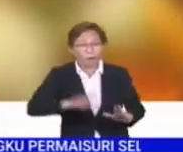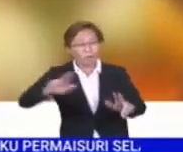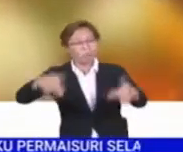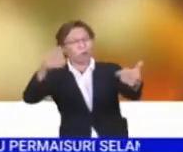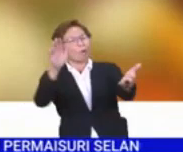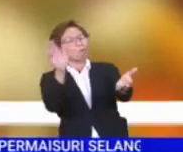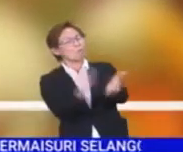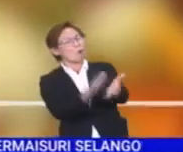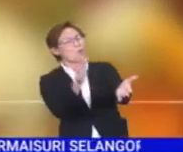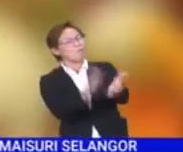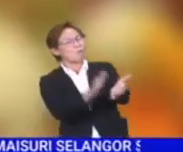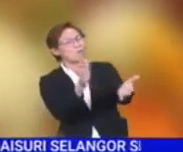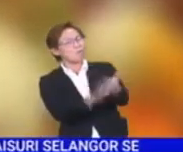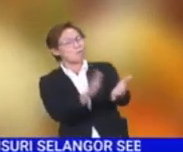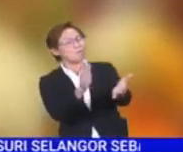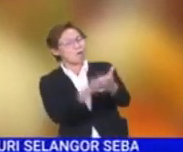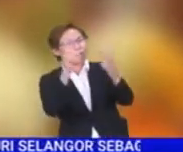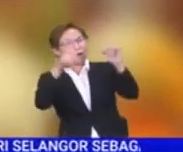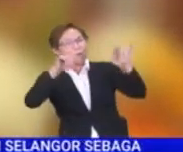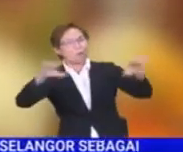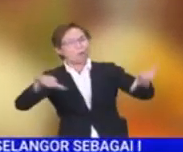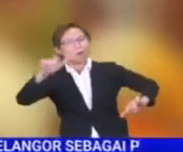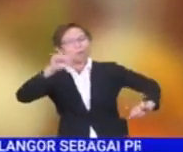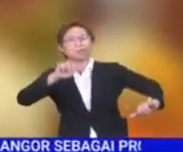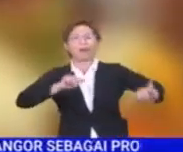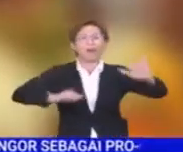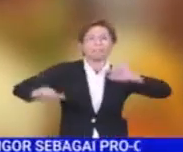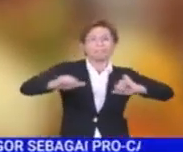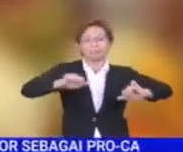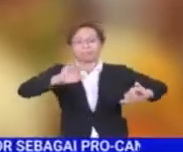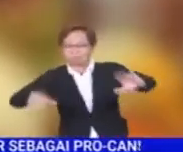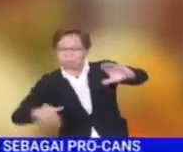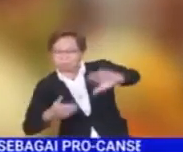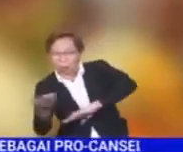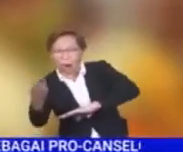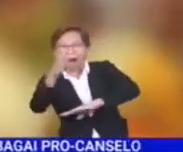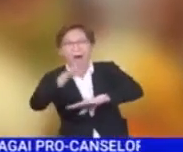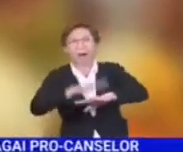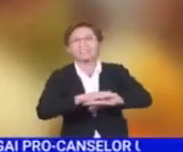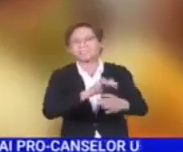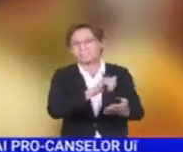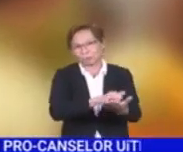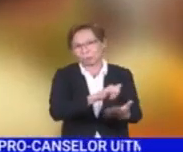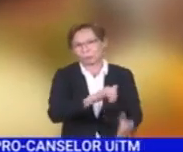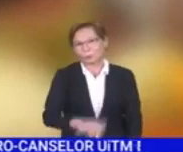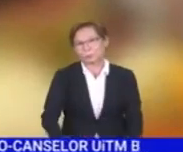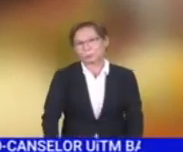memuji keberanian graduan ini melakukan aksi silat atas pentas itu.